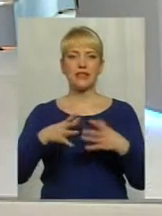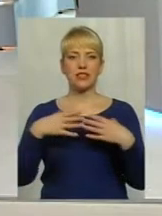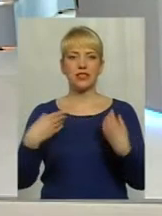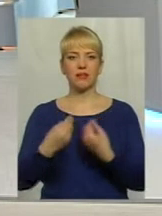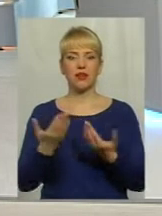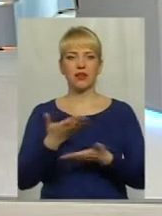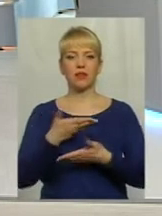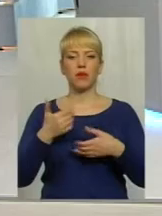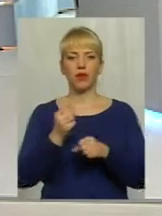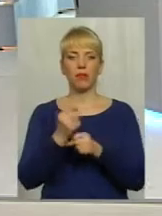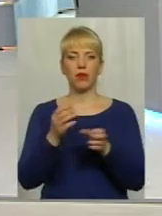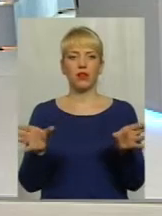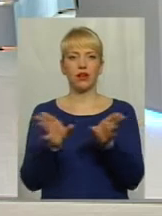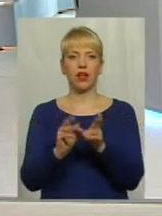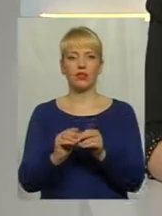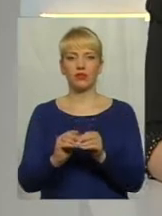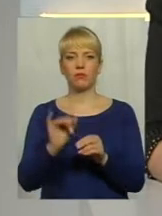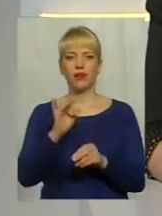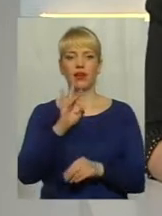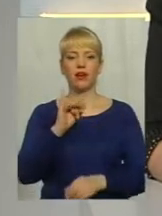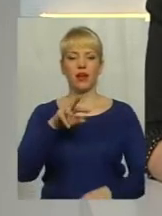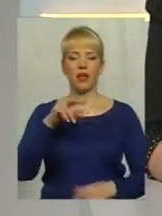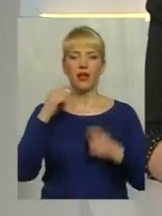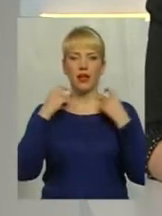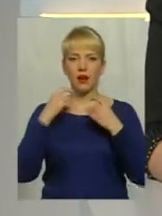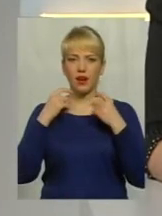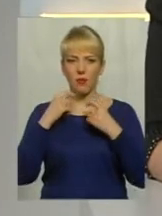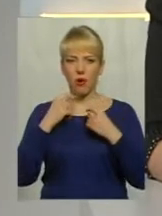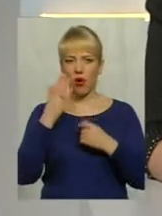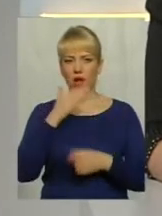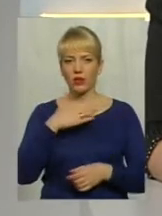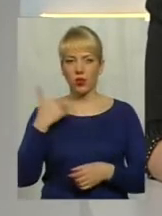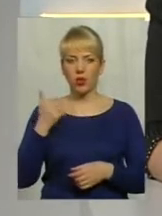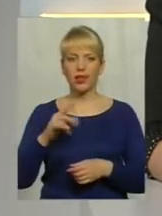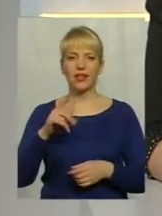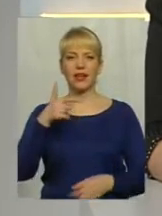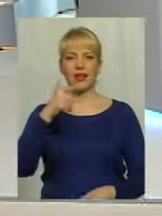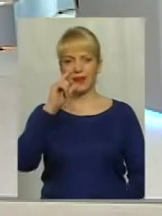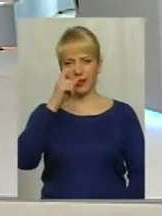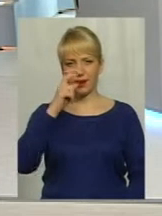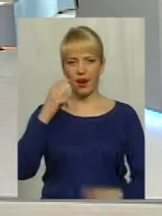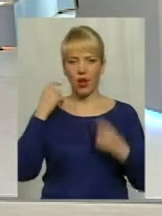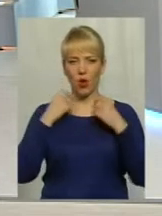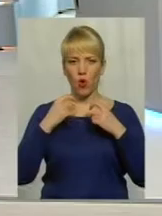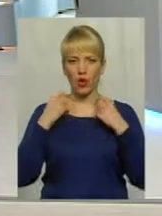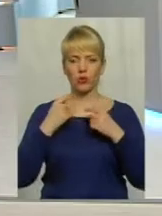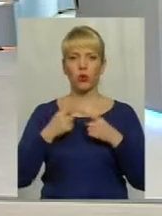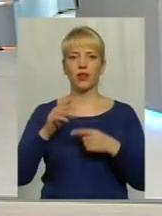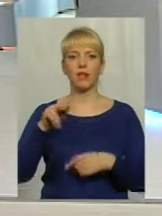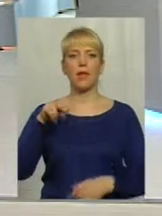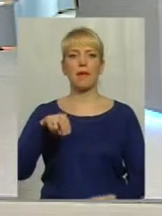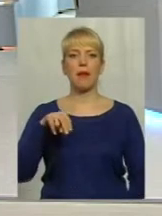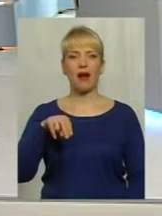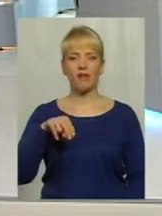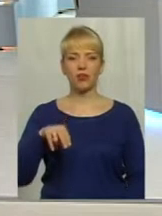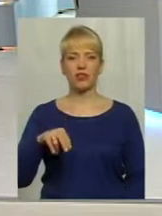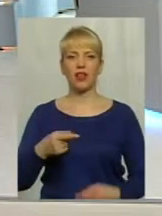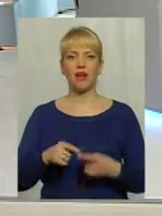ми робили разом з усіма, з римо-католиками, греко-католиками, православними, з усіма. Ми в цьому році знов плануємо такі заходи.